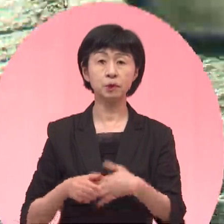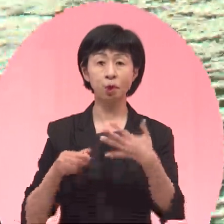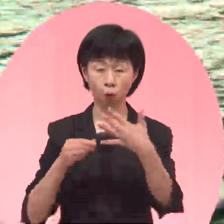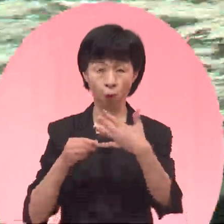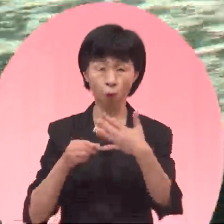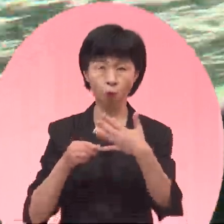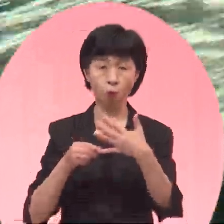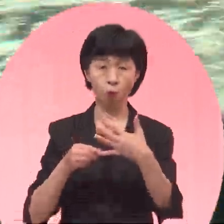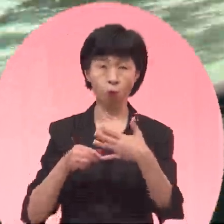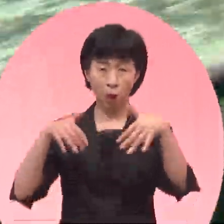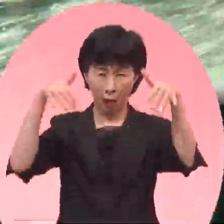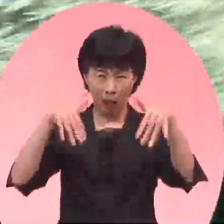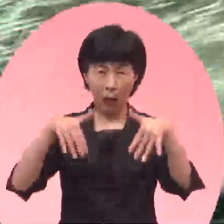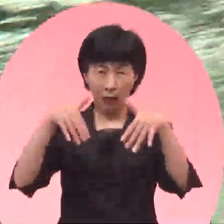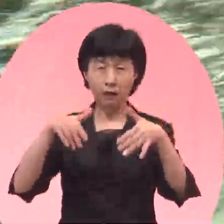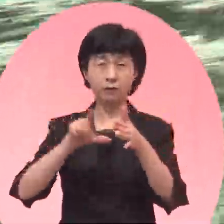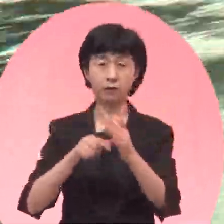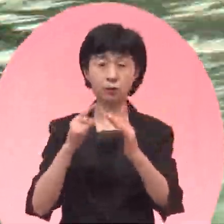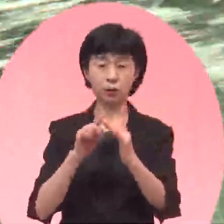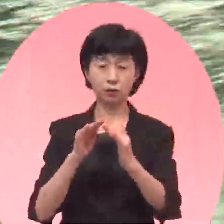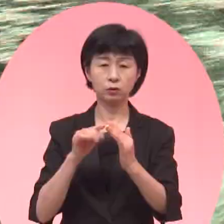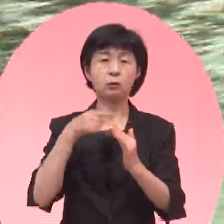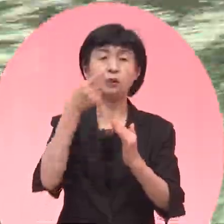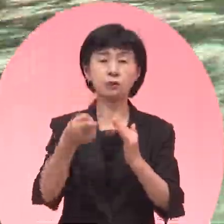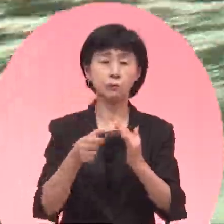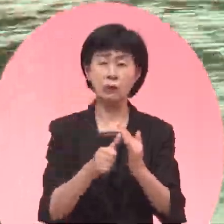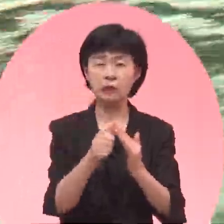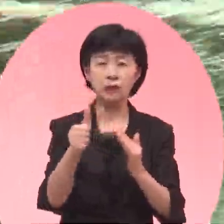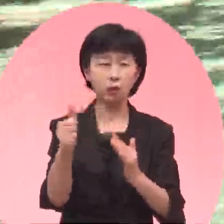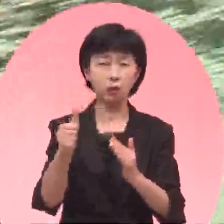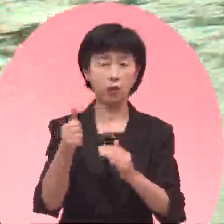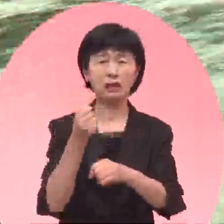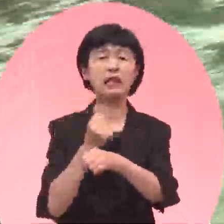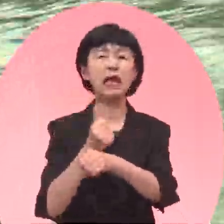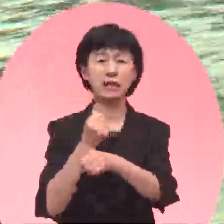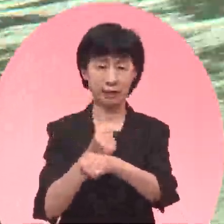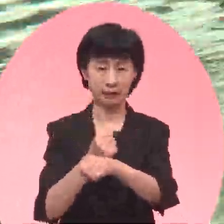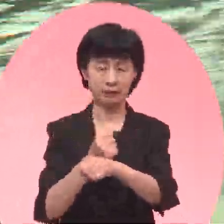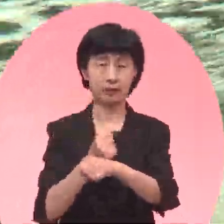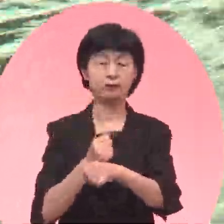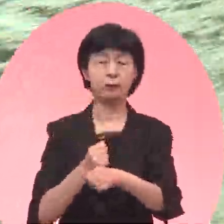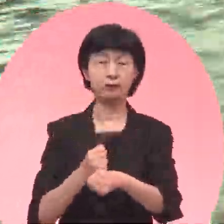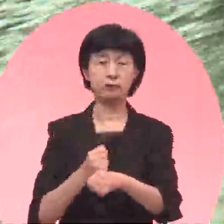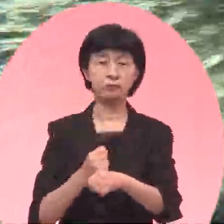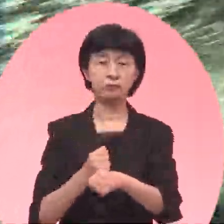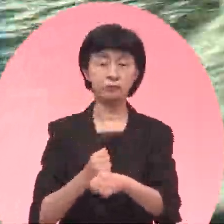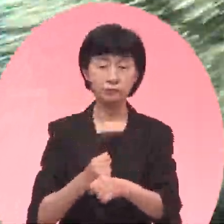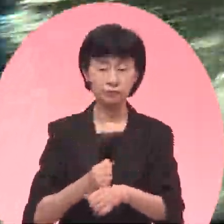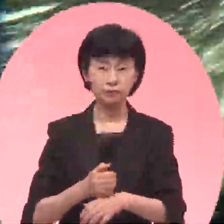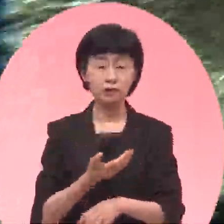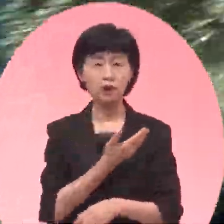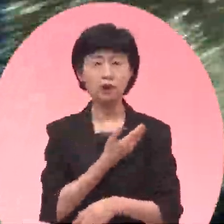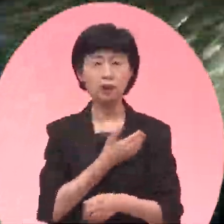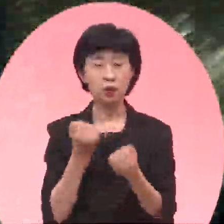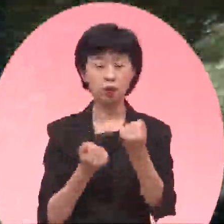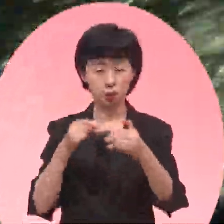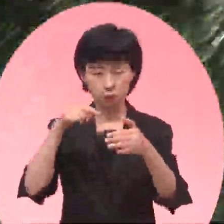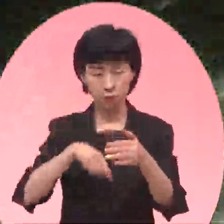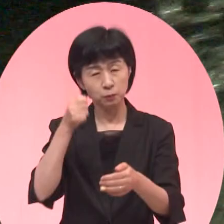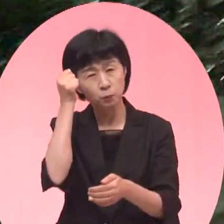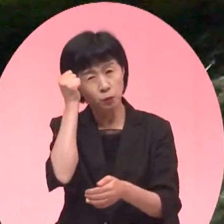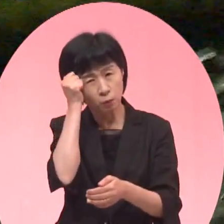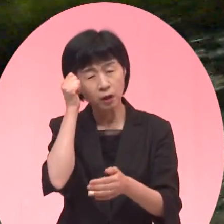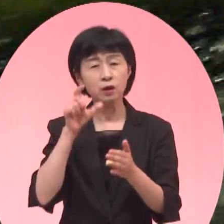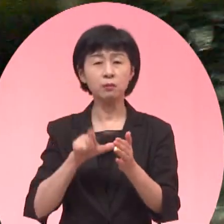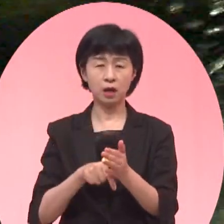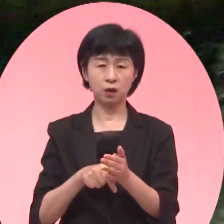5. 豪雨時の屋外の移動は車も含め危険です。やむを得ず車中泊を